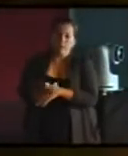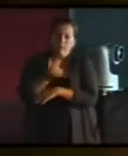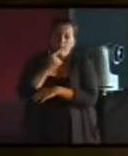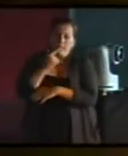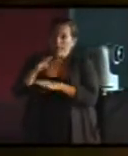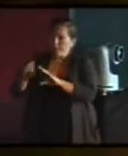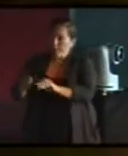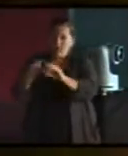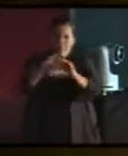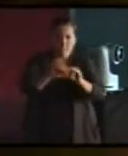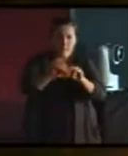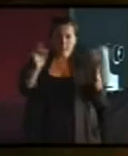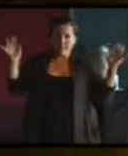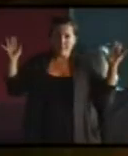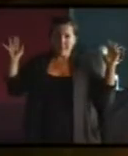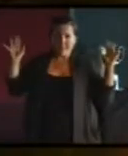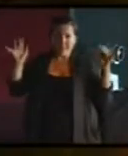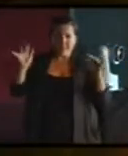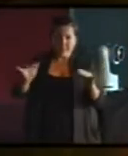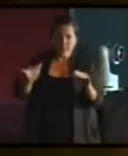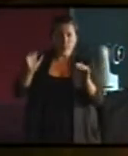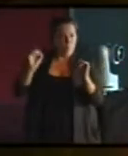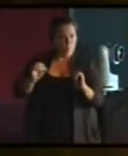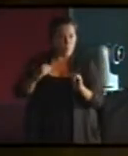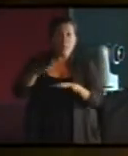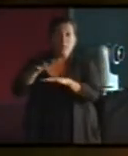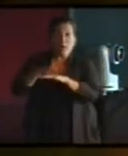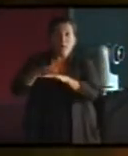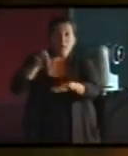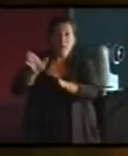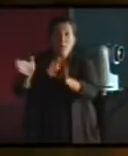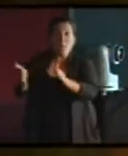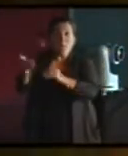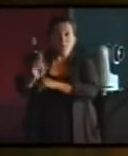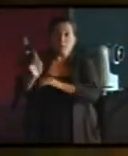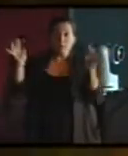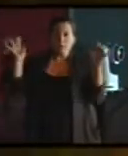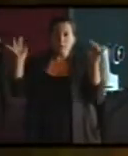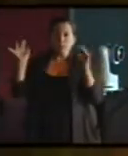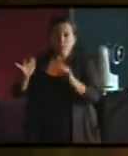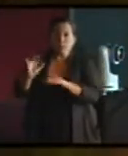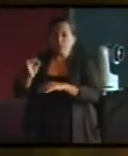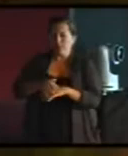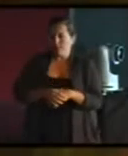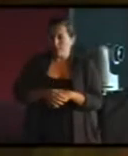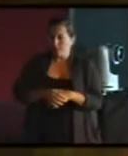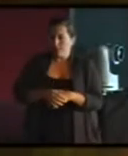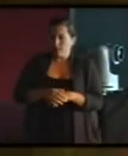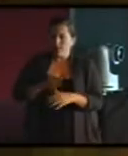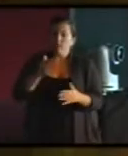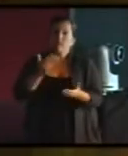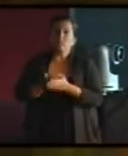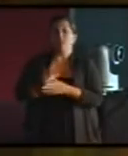des territoires pour tous et pas intramuros de la cité. Premier point. Donc en soi, c'est un